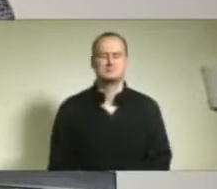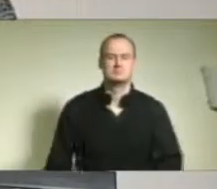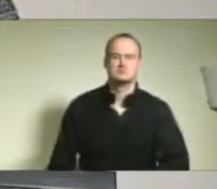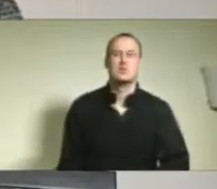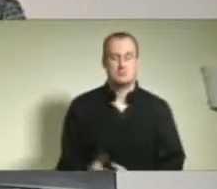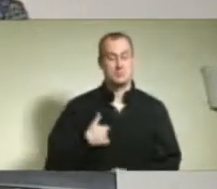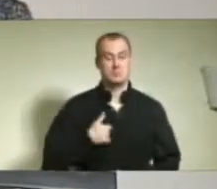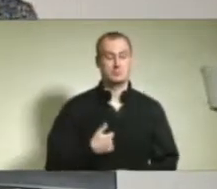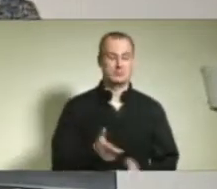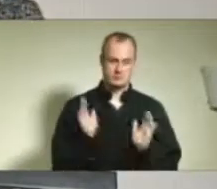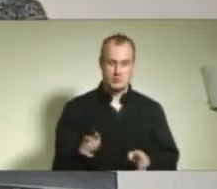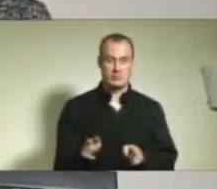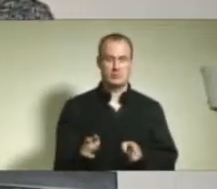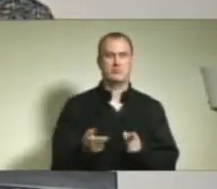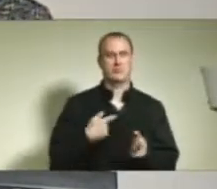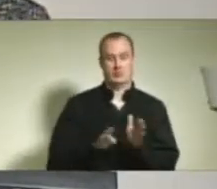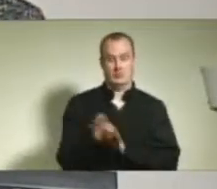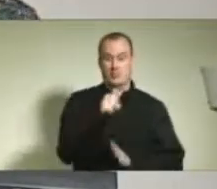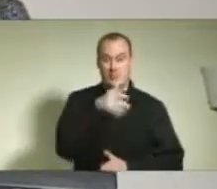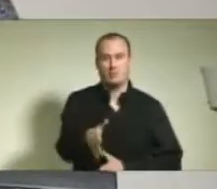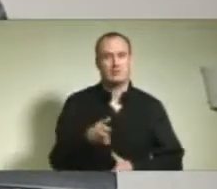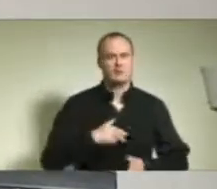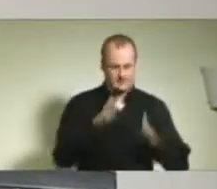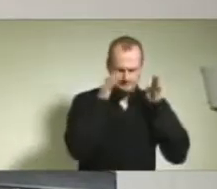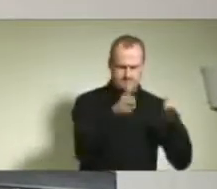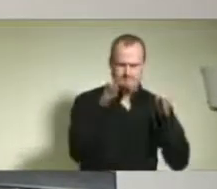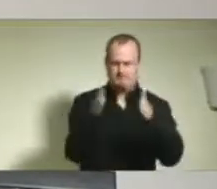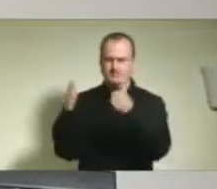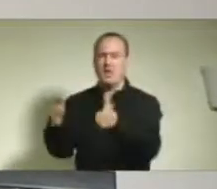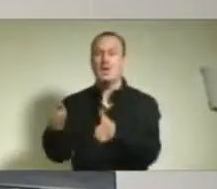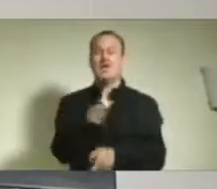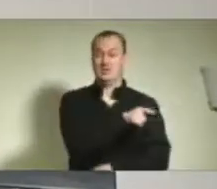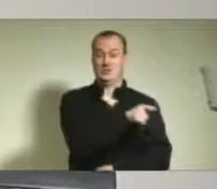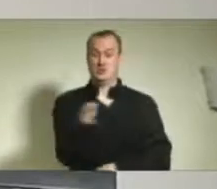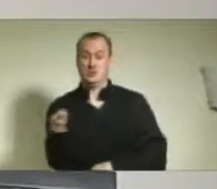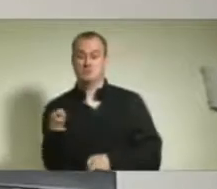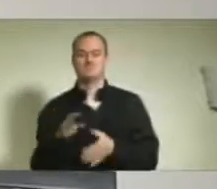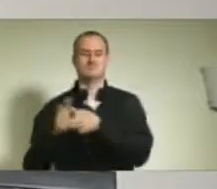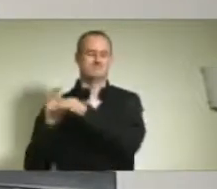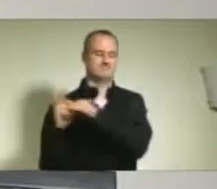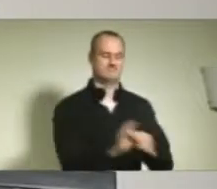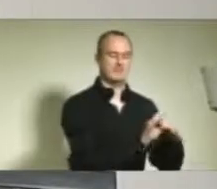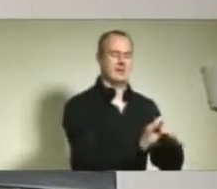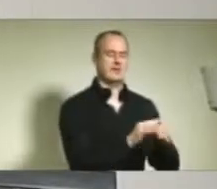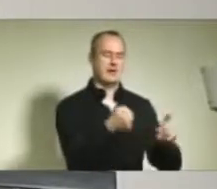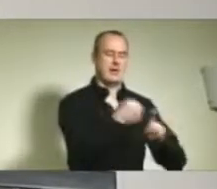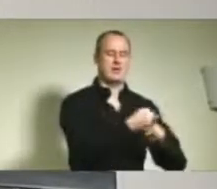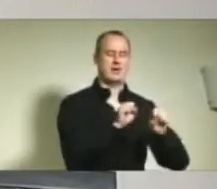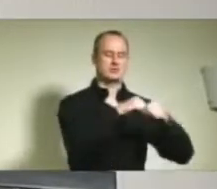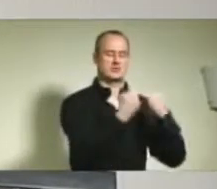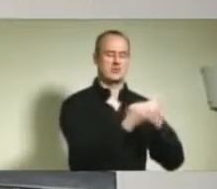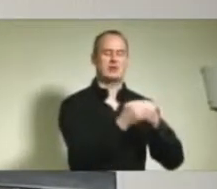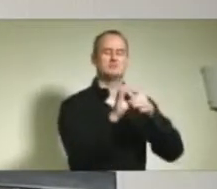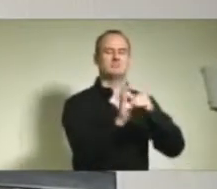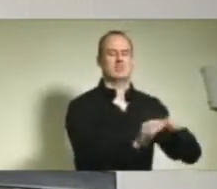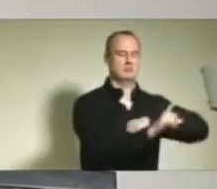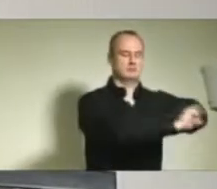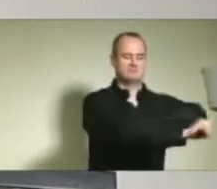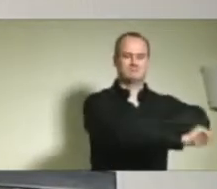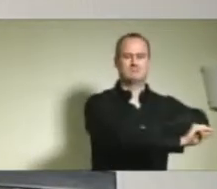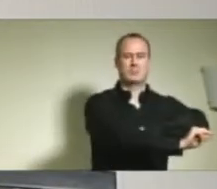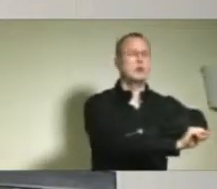coup, ça me permet de faire le lien sur les répercussions sociales sur les personnels. Alors, les